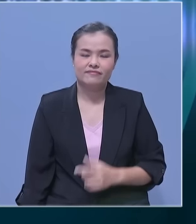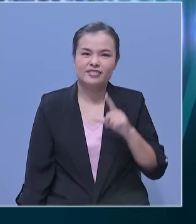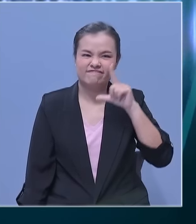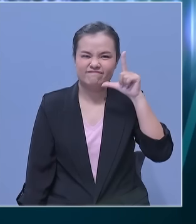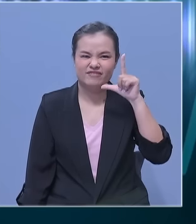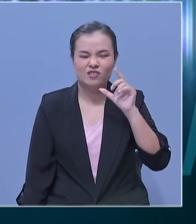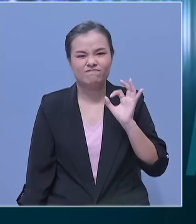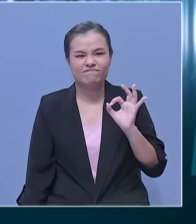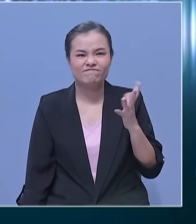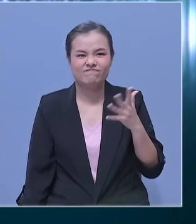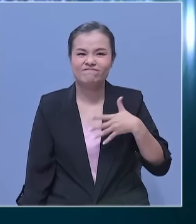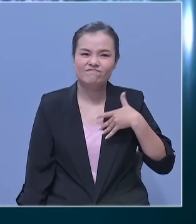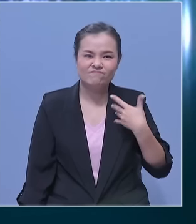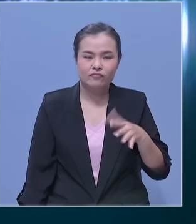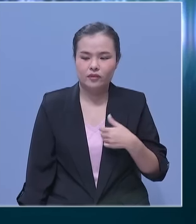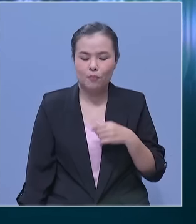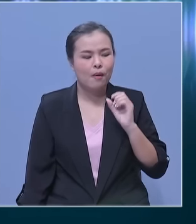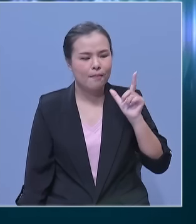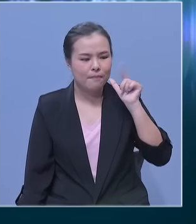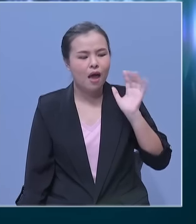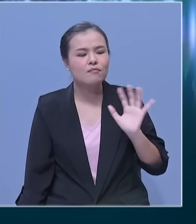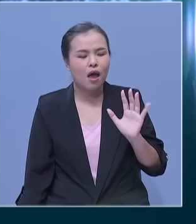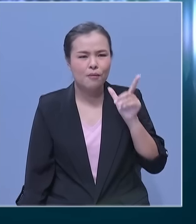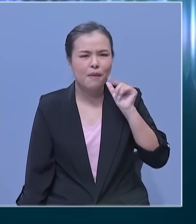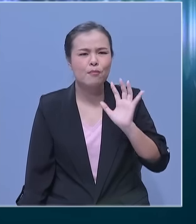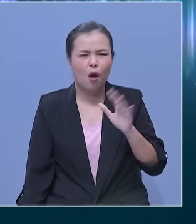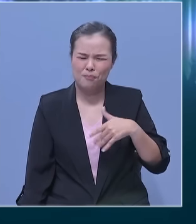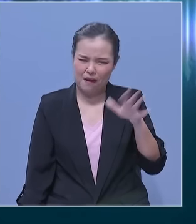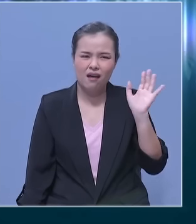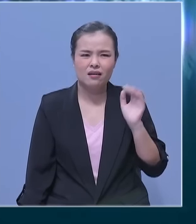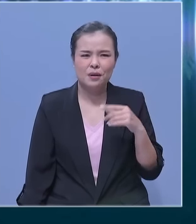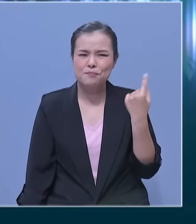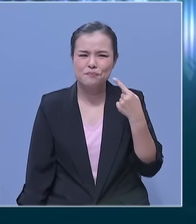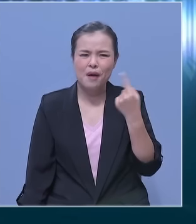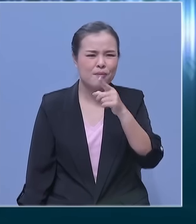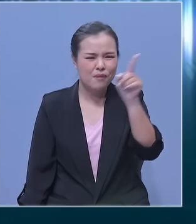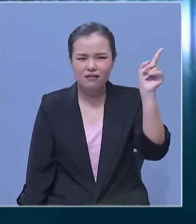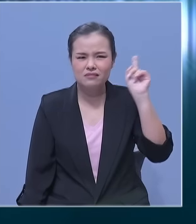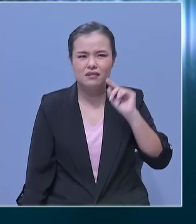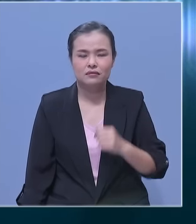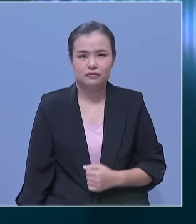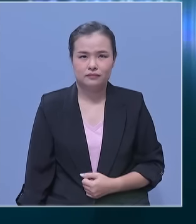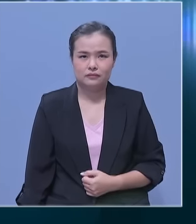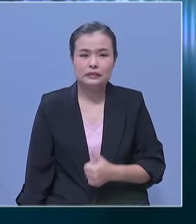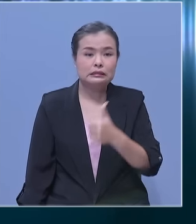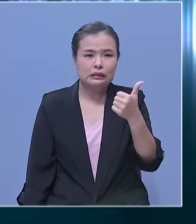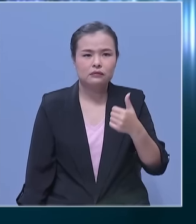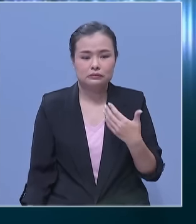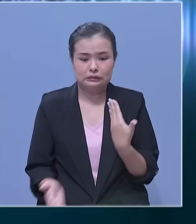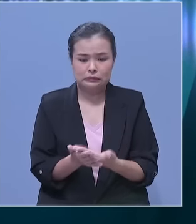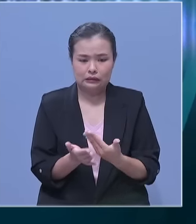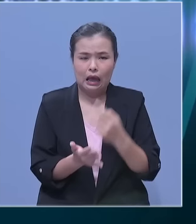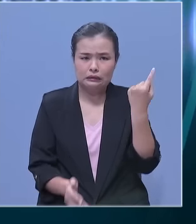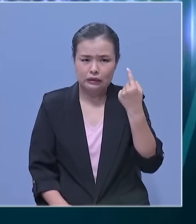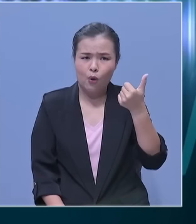ทำหน้าแบบไม่โอเคอะผมก็เลยหันไปบอกแม่เขาไม่ให้เข้าเขาก็ไม่ต้องเข้าเราก็ไปที่อื่นการงานที่อื่นเยอะแยะเรามีตังค์หลักไปเที่ยวไหนเราก็ไ